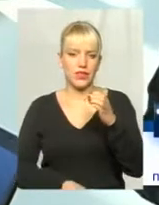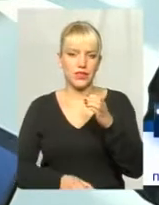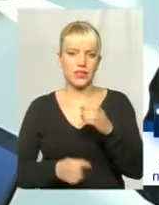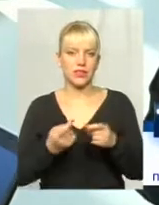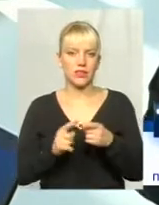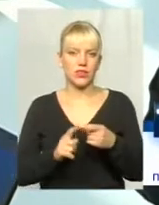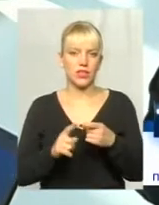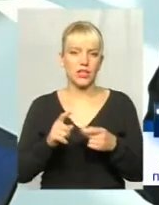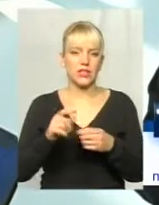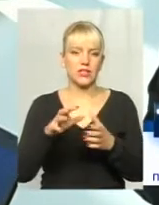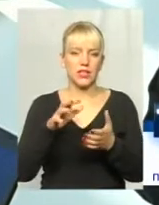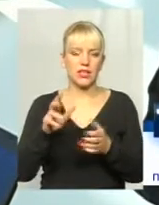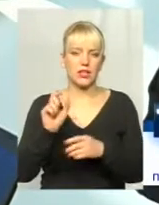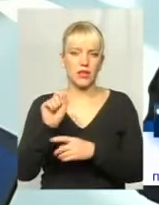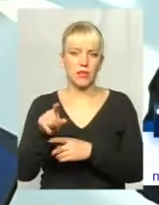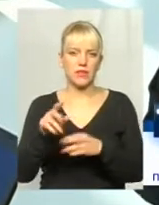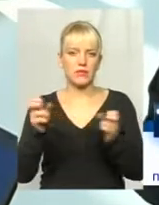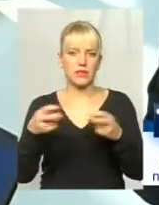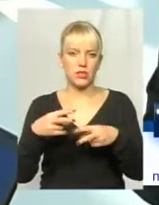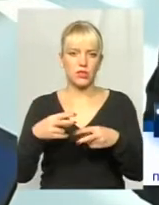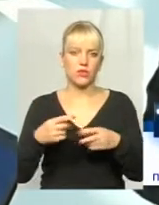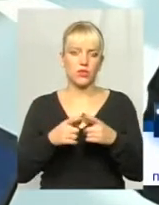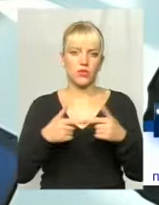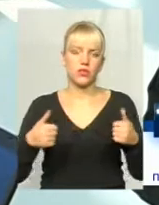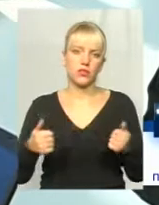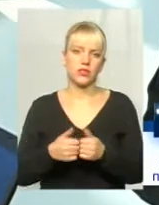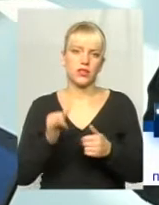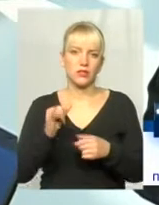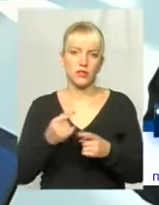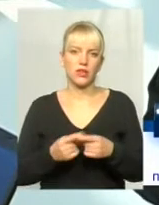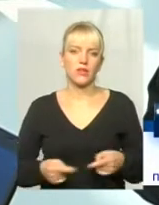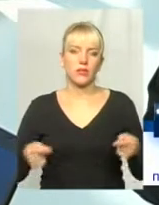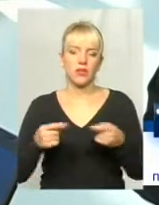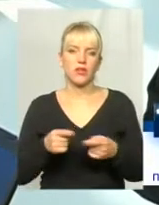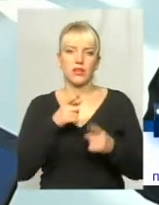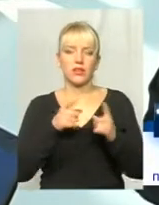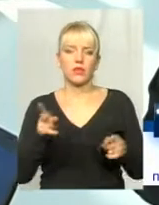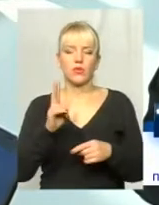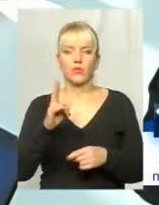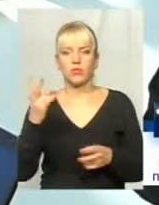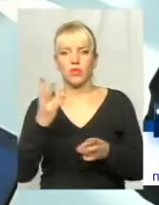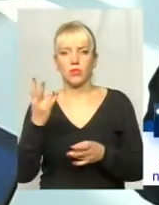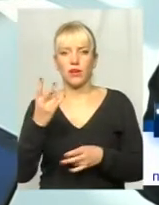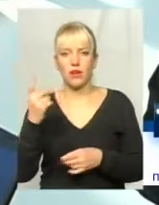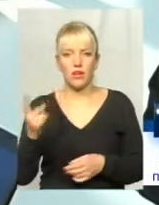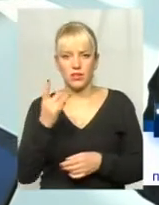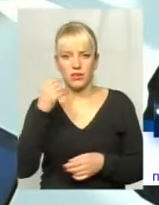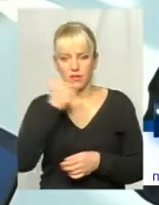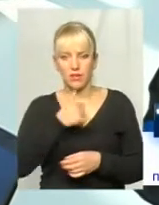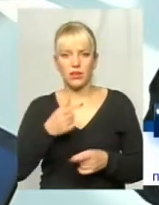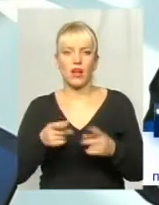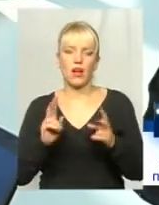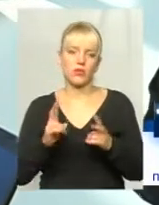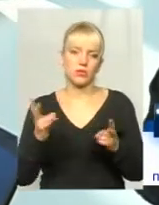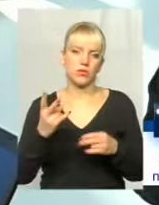Вони наймають спеціалізовану організацію, про що ми вже говорили, і відповідні терміни. Кому потрібно раз на рік, кому потрібно два рази на рік. От. І на